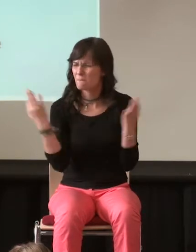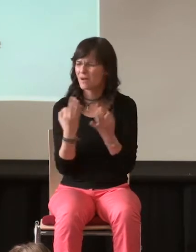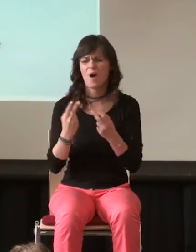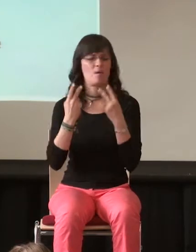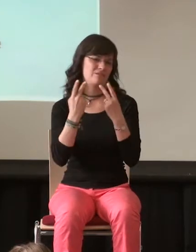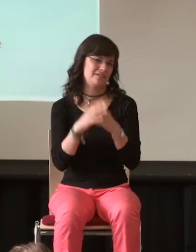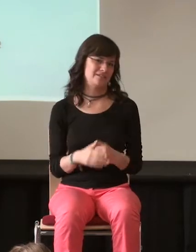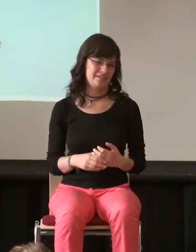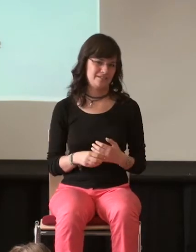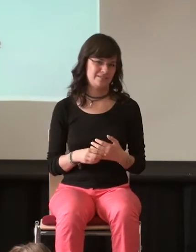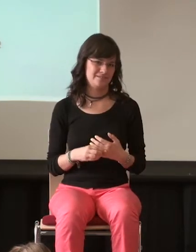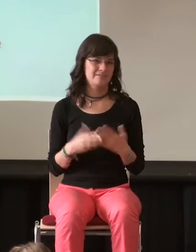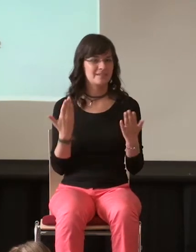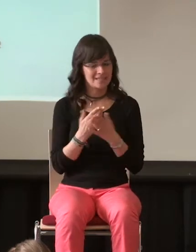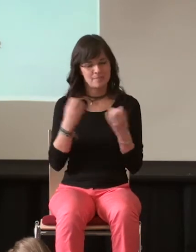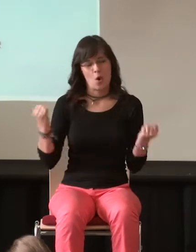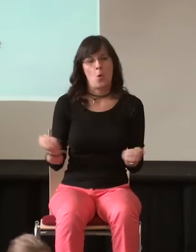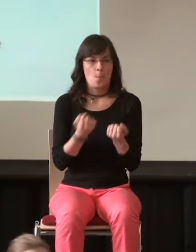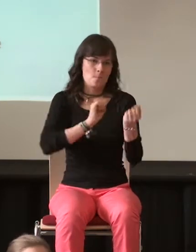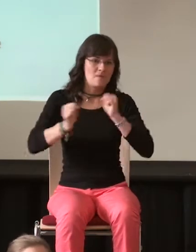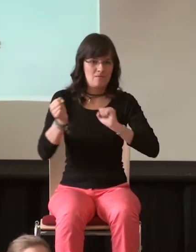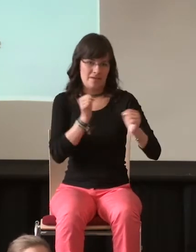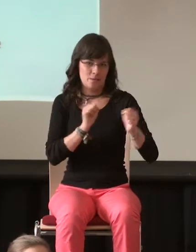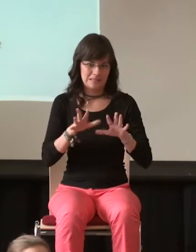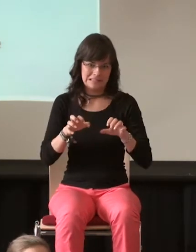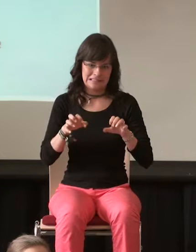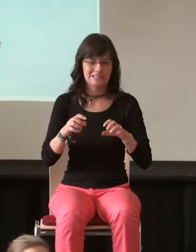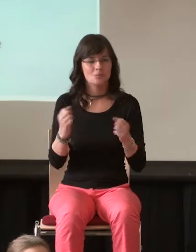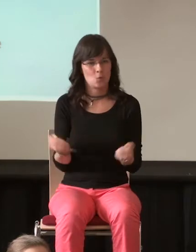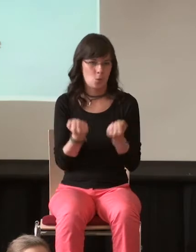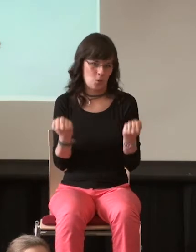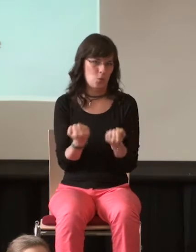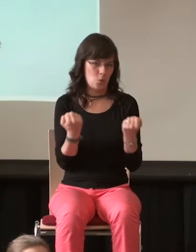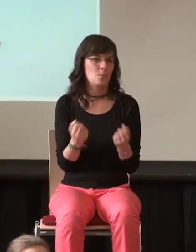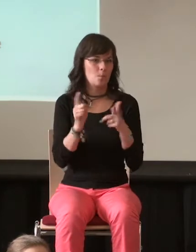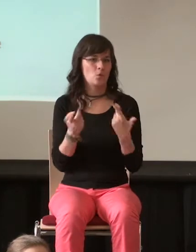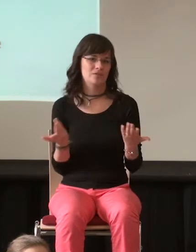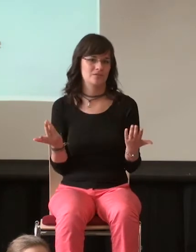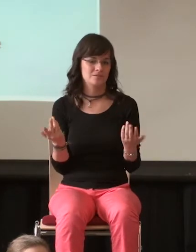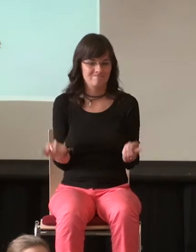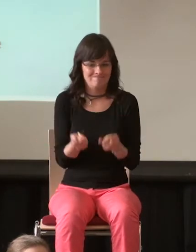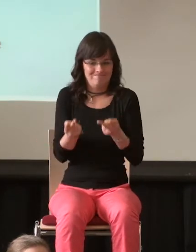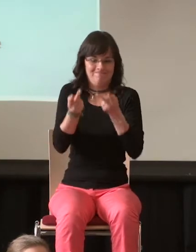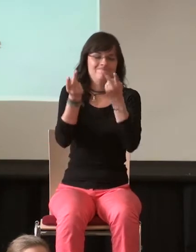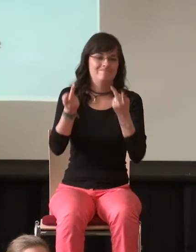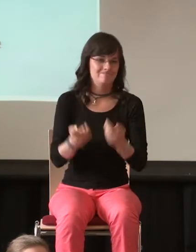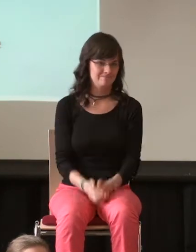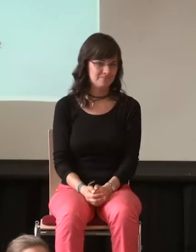das heißt auch da müssen wir die Beweglichkeit und die Sensibilität fördern